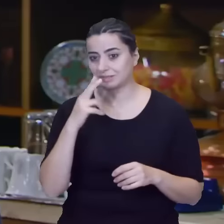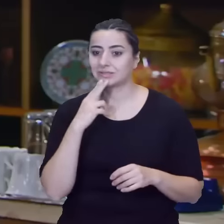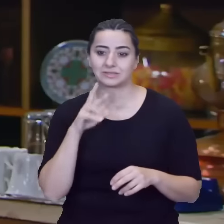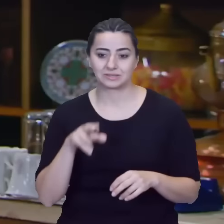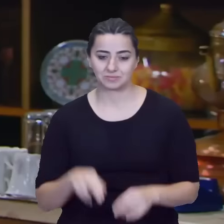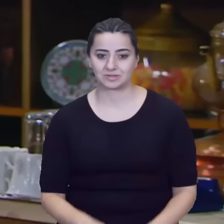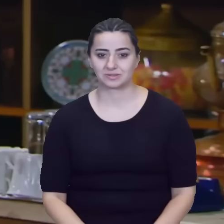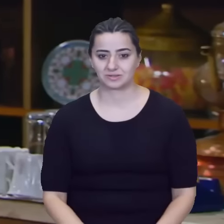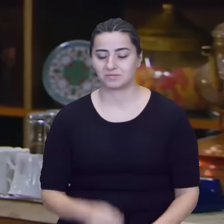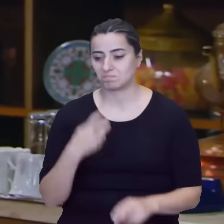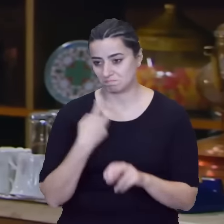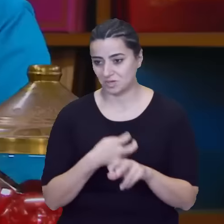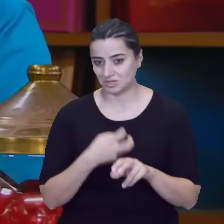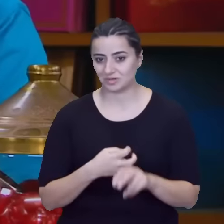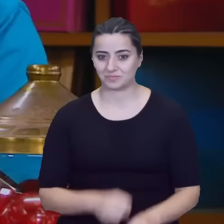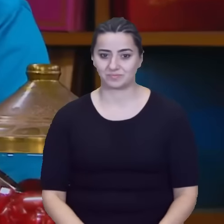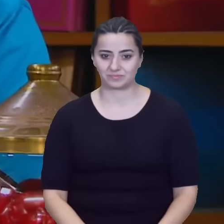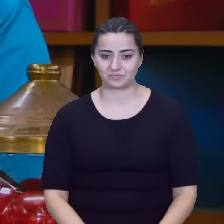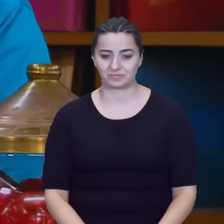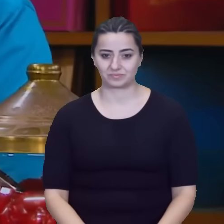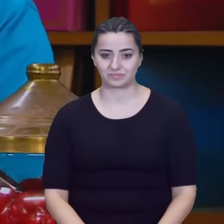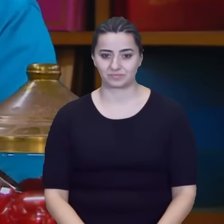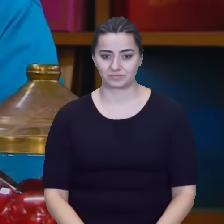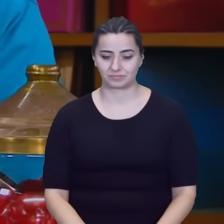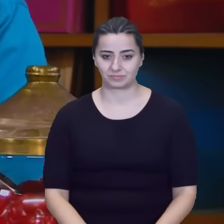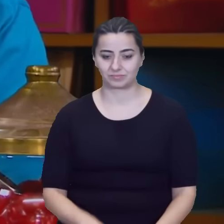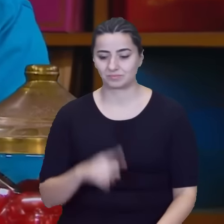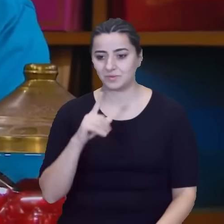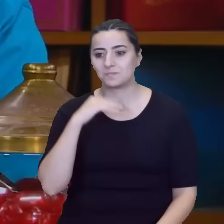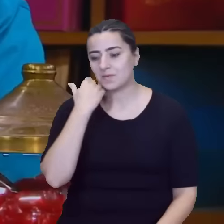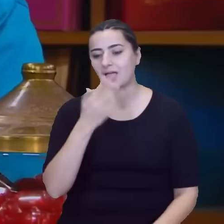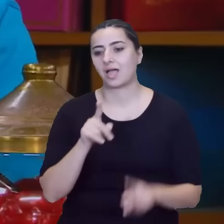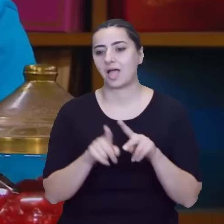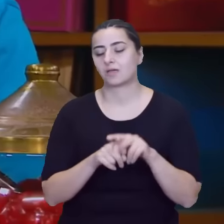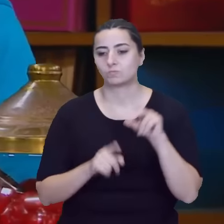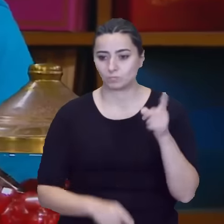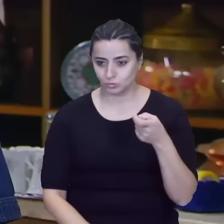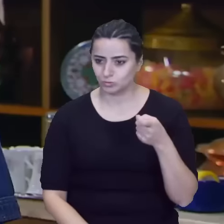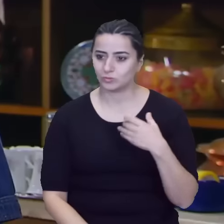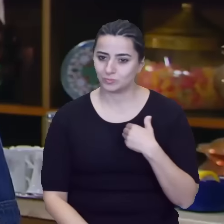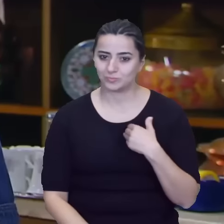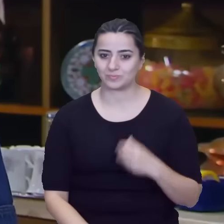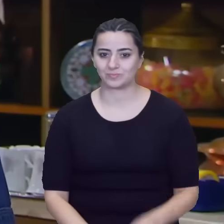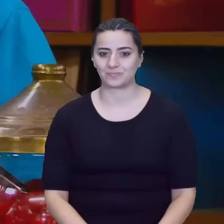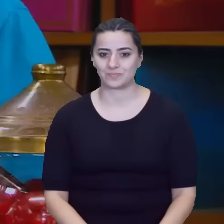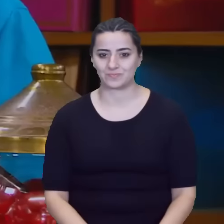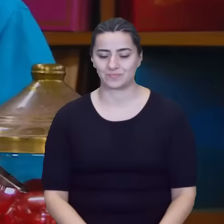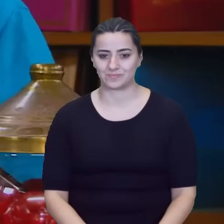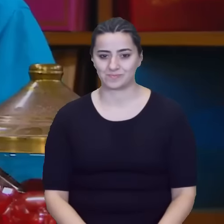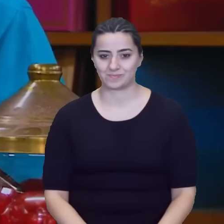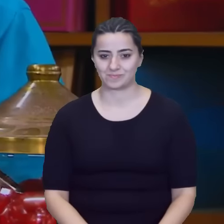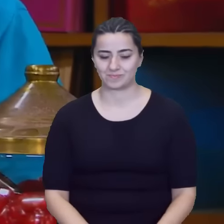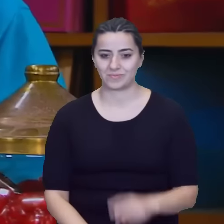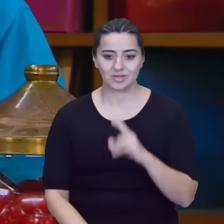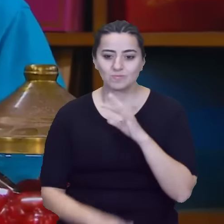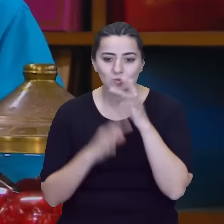gibi maşallah, bir beyaz at bulmalıyım, bulurum. Bizim